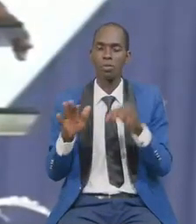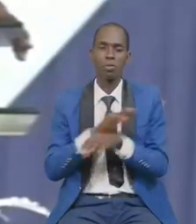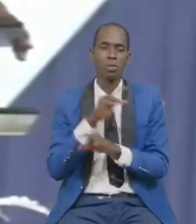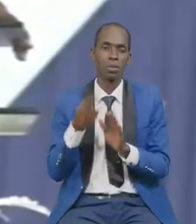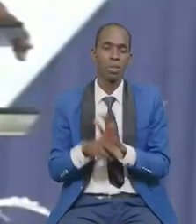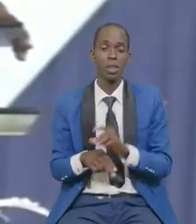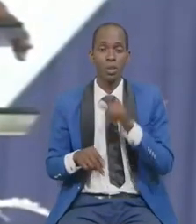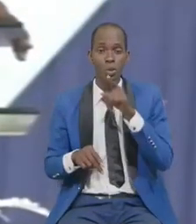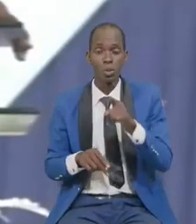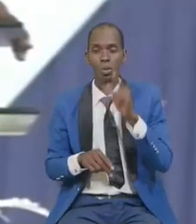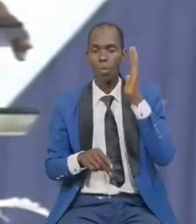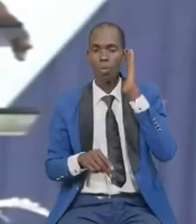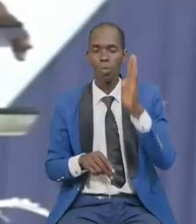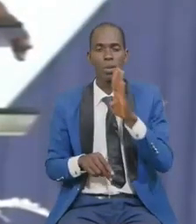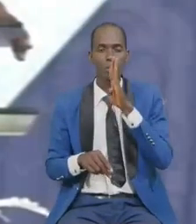Tu seras fructueux.